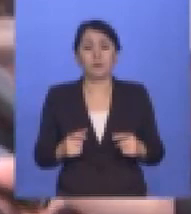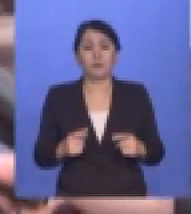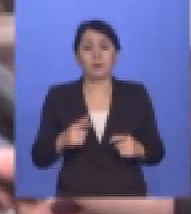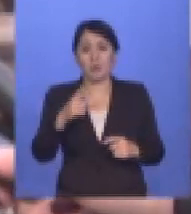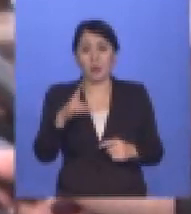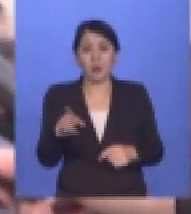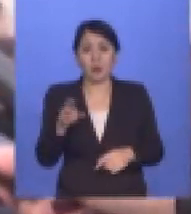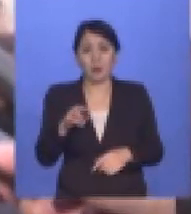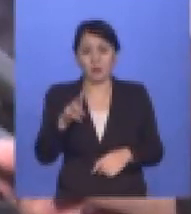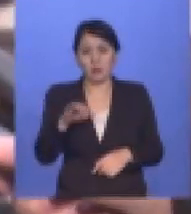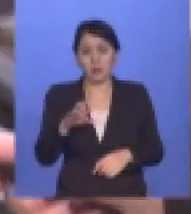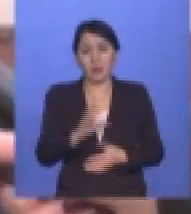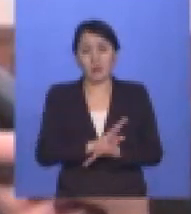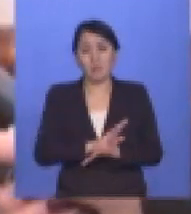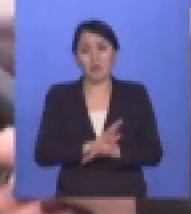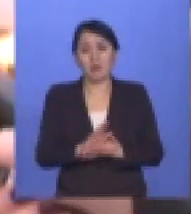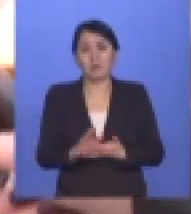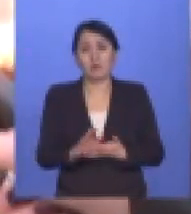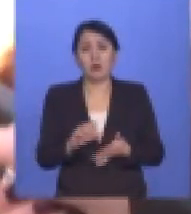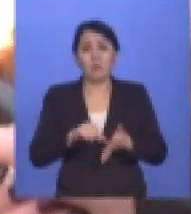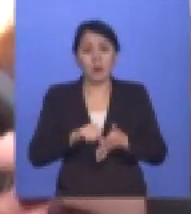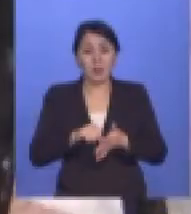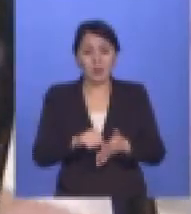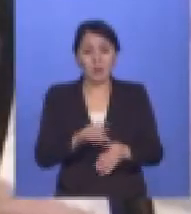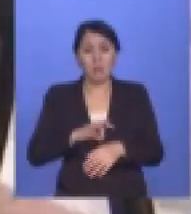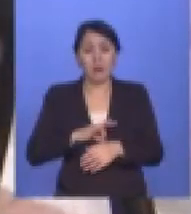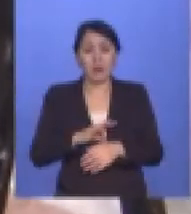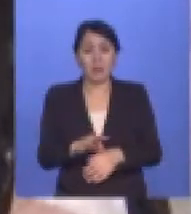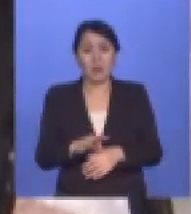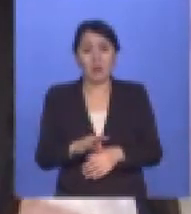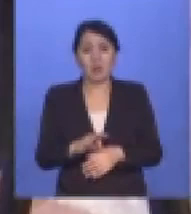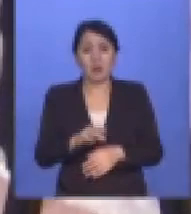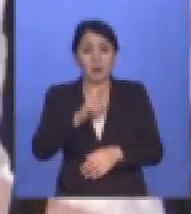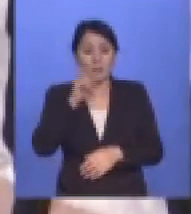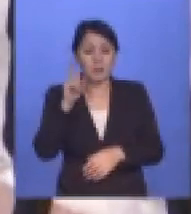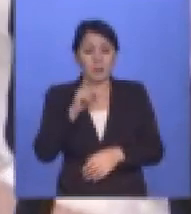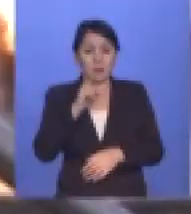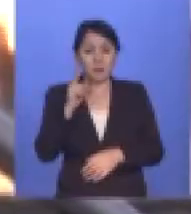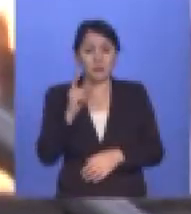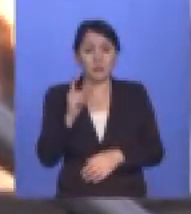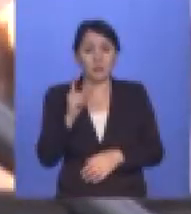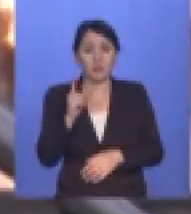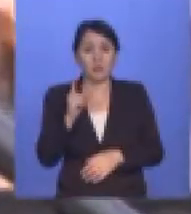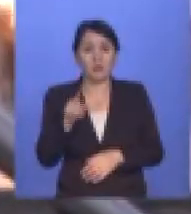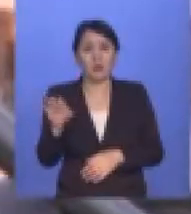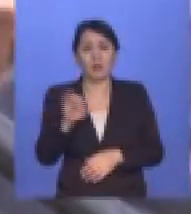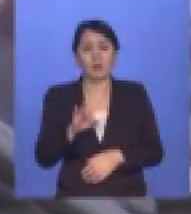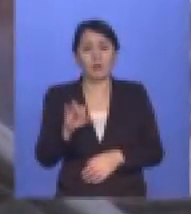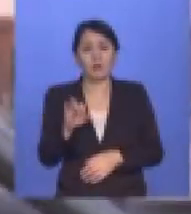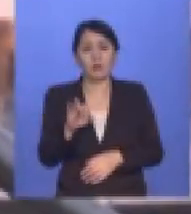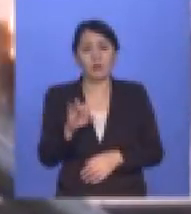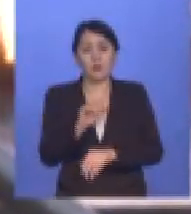экологиялық таза ұстау үшін осы экоакцияларды өткізіп, жастарымыз арасында осы тарихи мәдени мұраларымызды